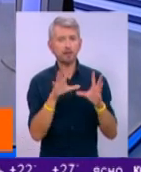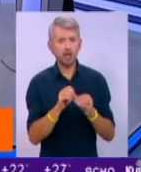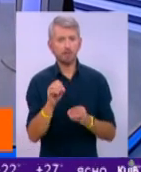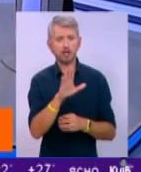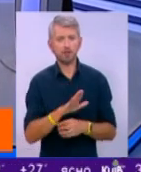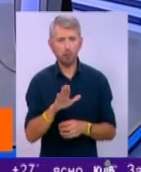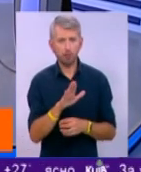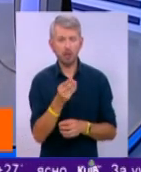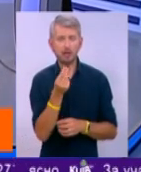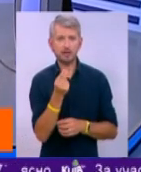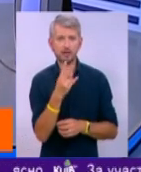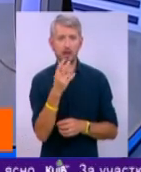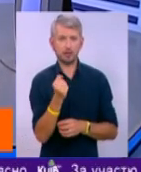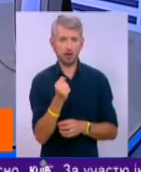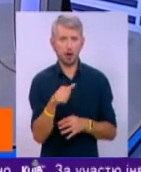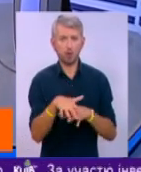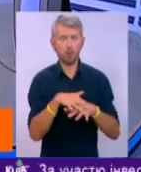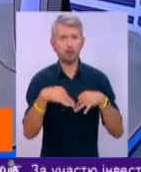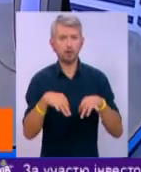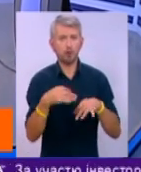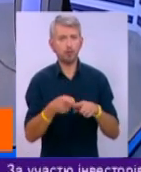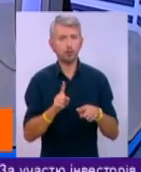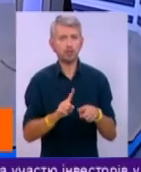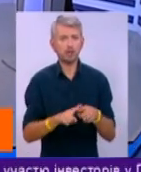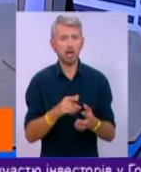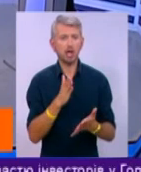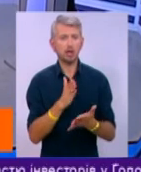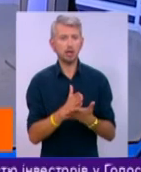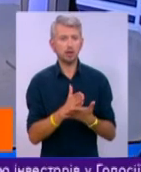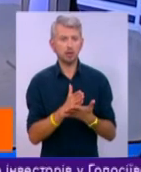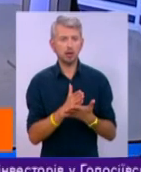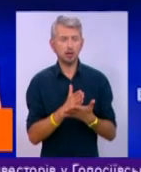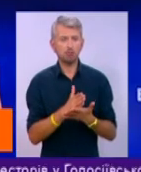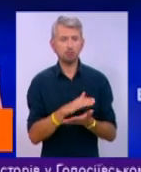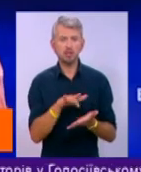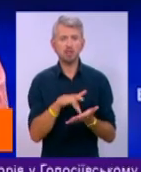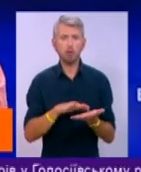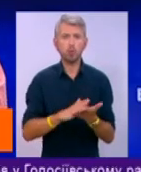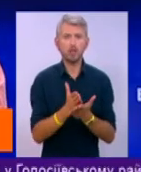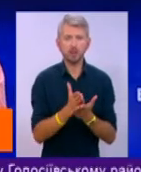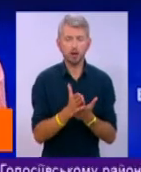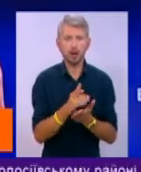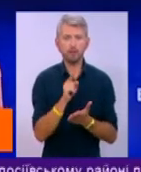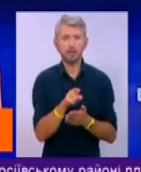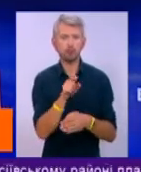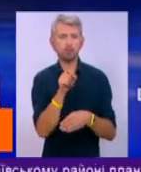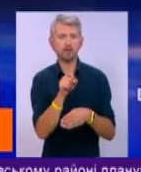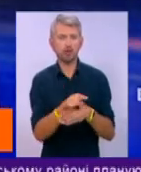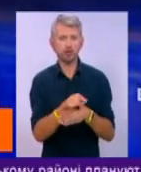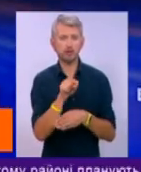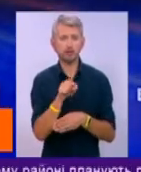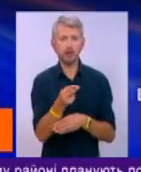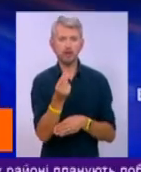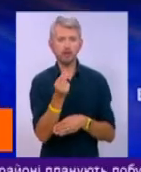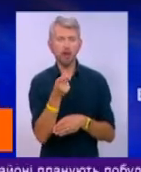Європі ціна на громадський транспорт – це є, скажімо так, предмет міської політики. Тобто він призначається,